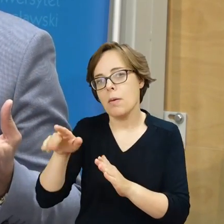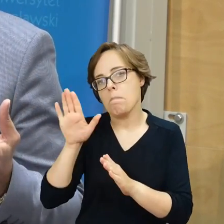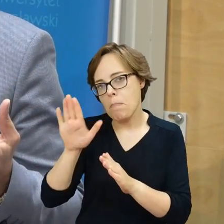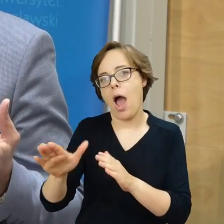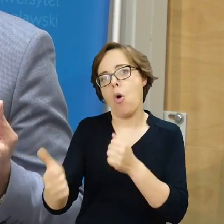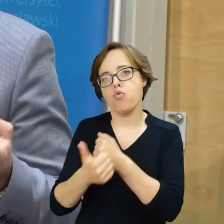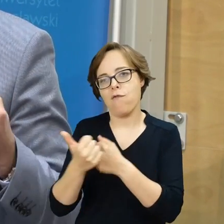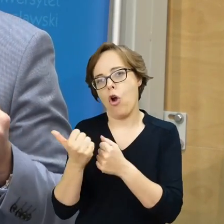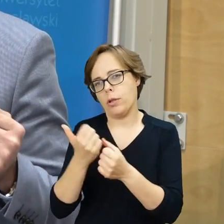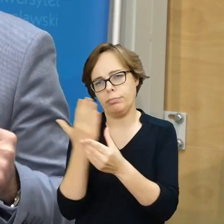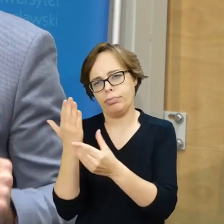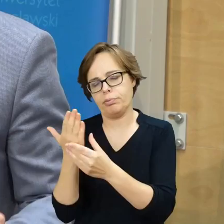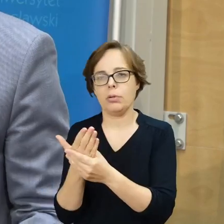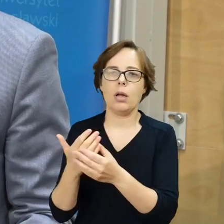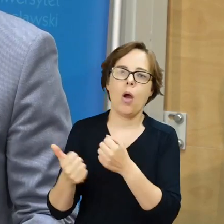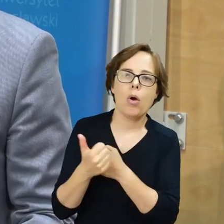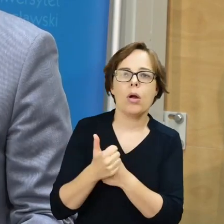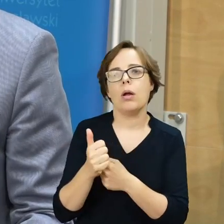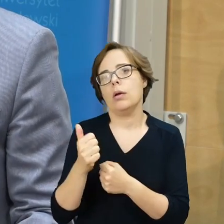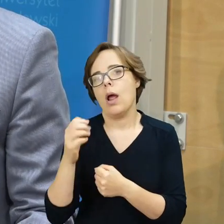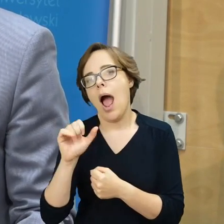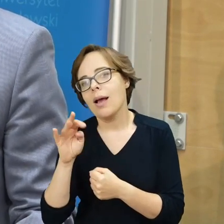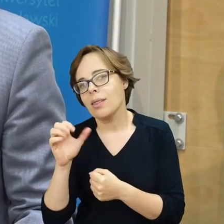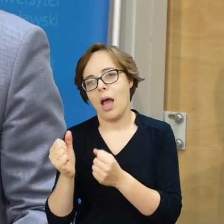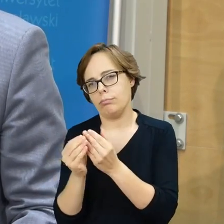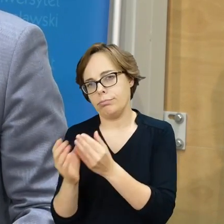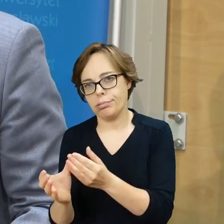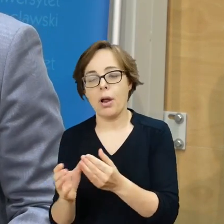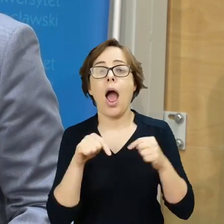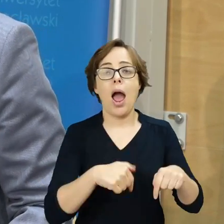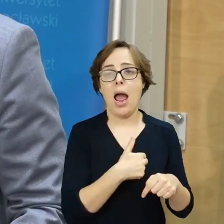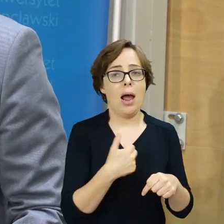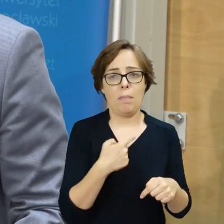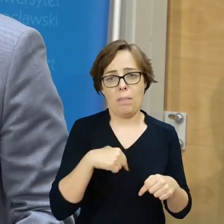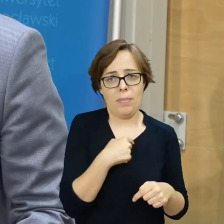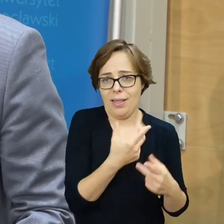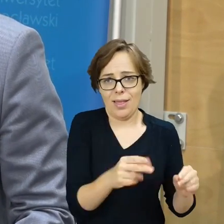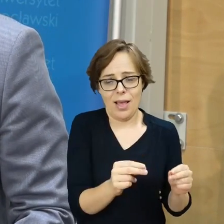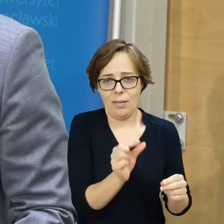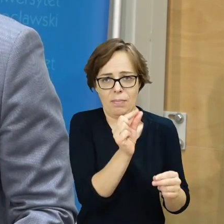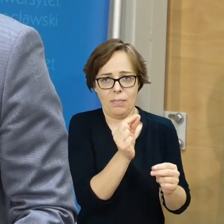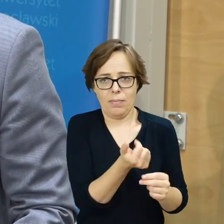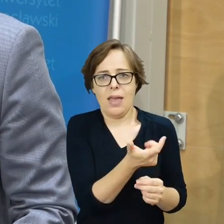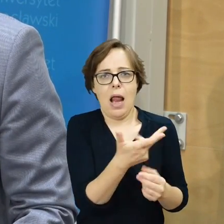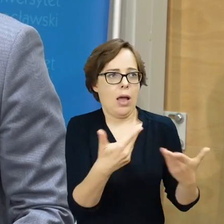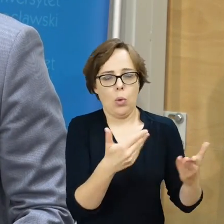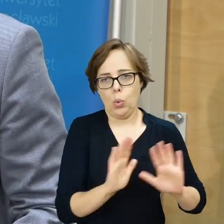stosunku administracyjno-prawnego, bo tu kończąc chciałbym na to zwrócić uwagę. My kontrolując działania administracji